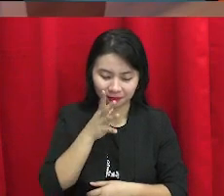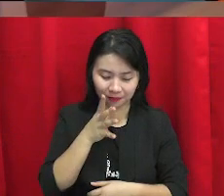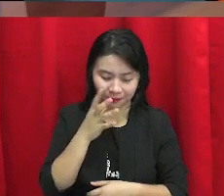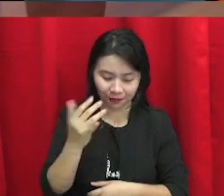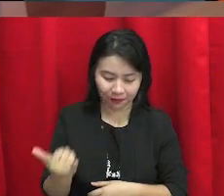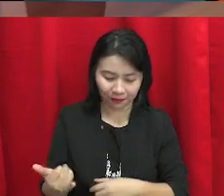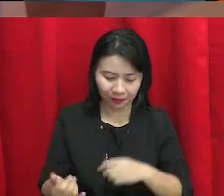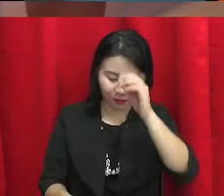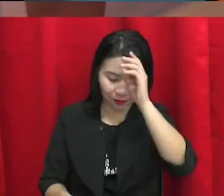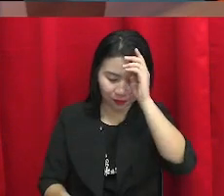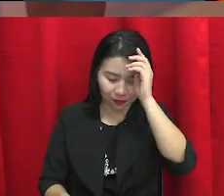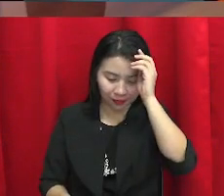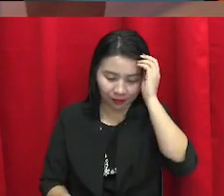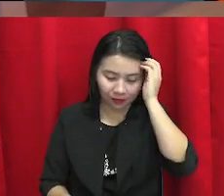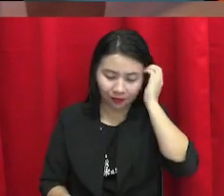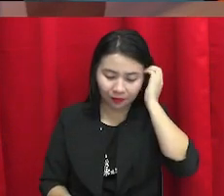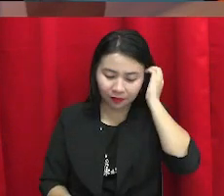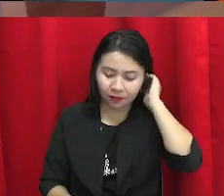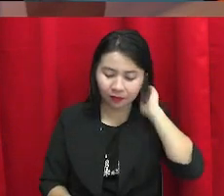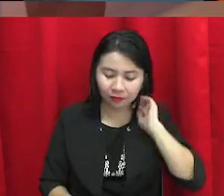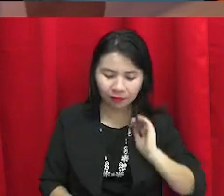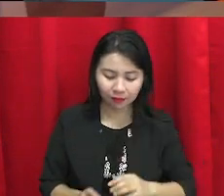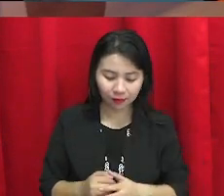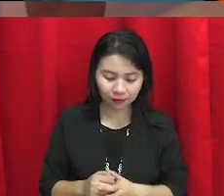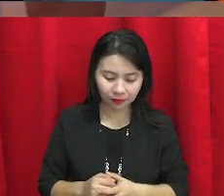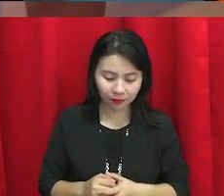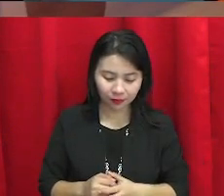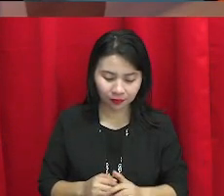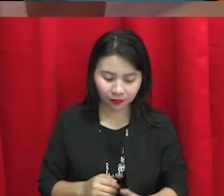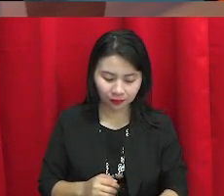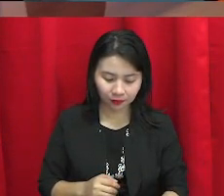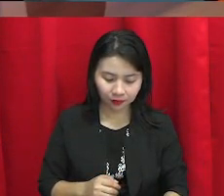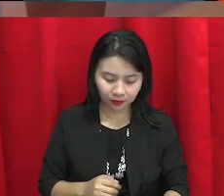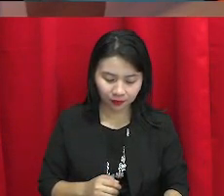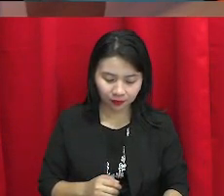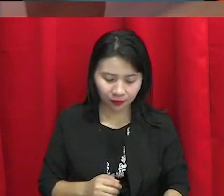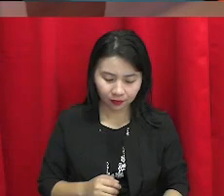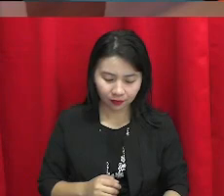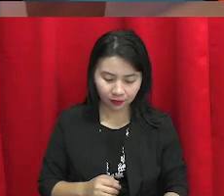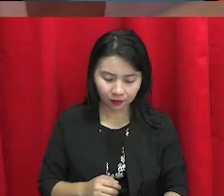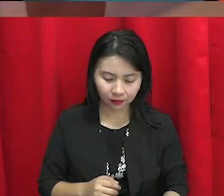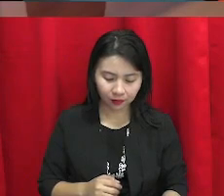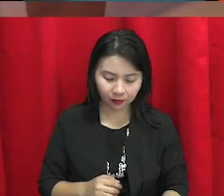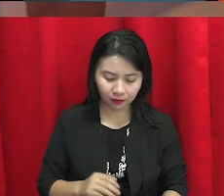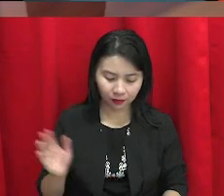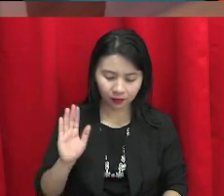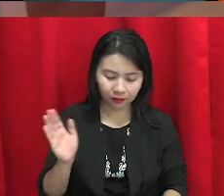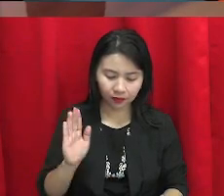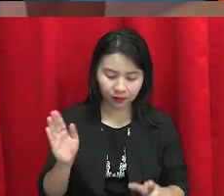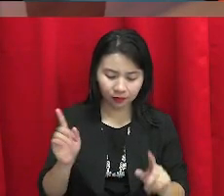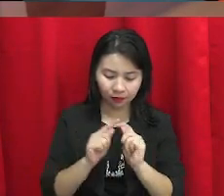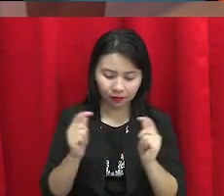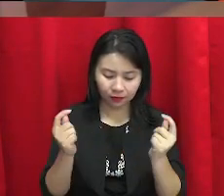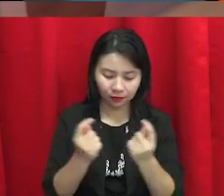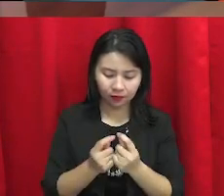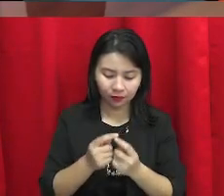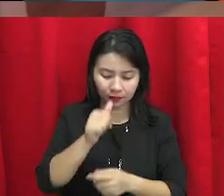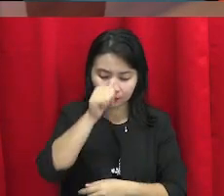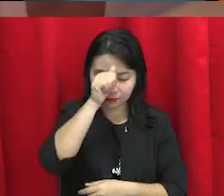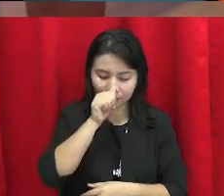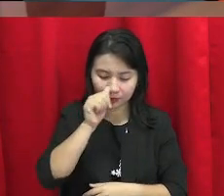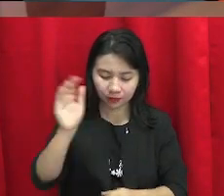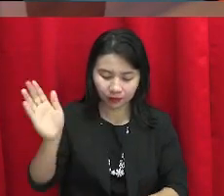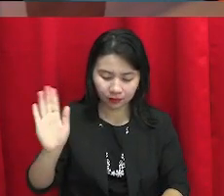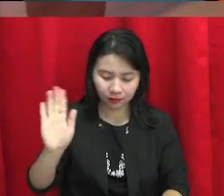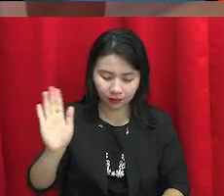sa ating live studio. At gusto ko pong batiin lahat po ng Southeast Family. Team Patient! Mag-ingay kayo. Ayan.